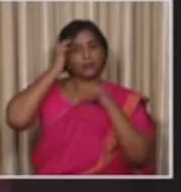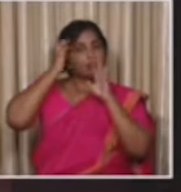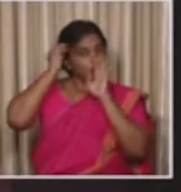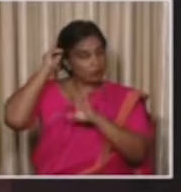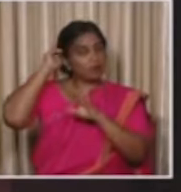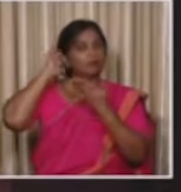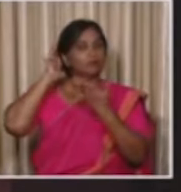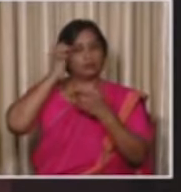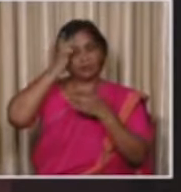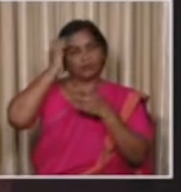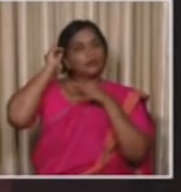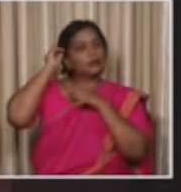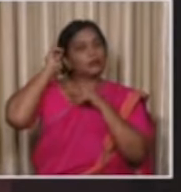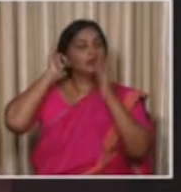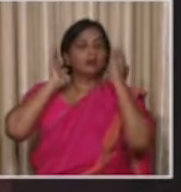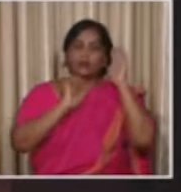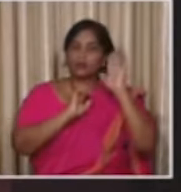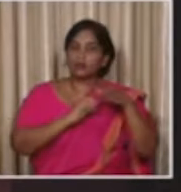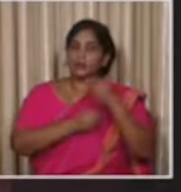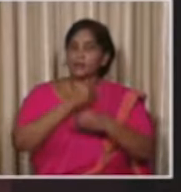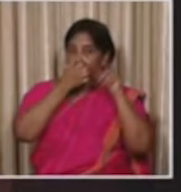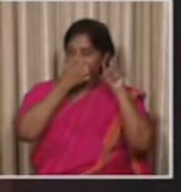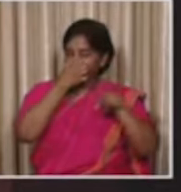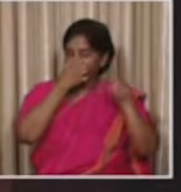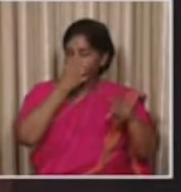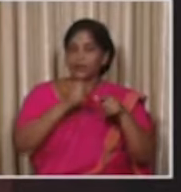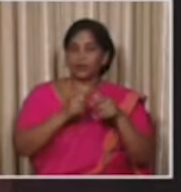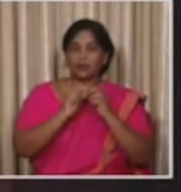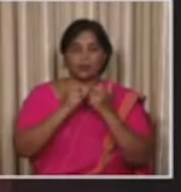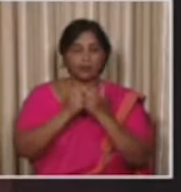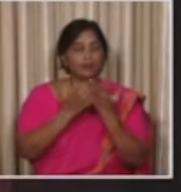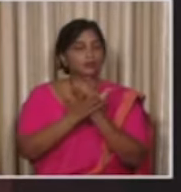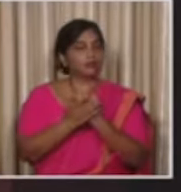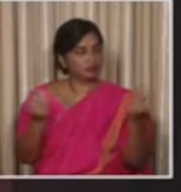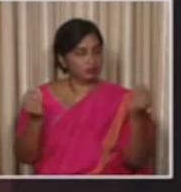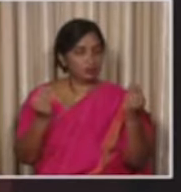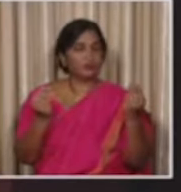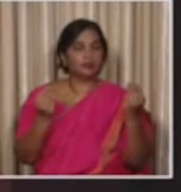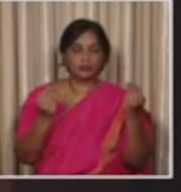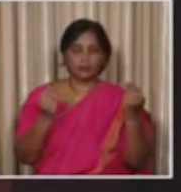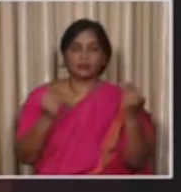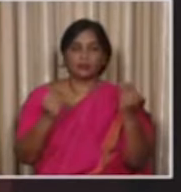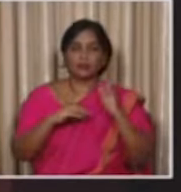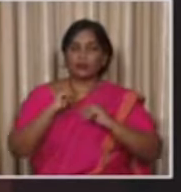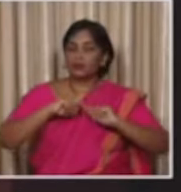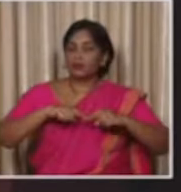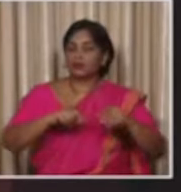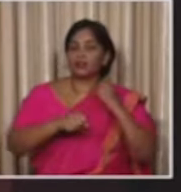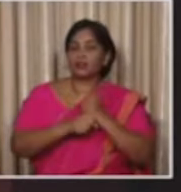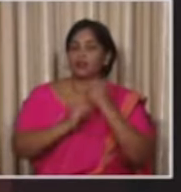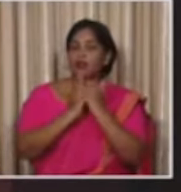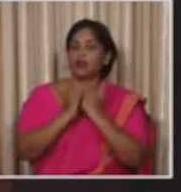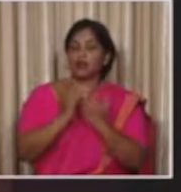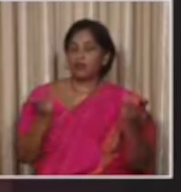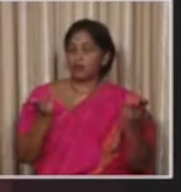එසේ තිබෙනවා නම් කාන්තා ව්‍යවසායකත්වය මේ මරුගුලින් බේරා ගන්නට ක්‍රියාත්මක කරන රජයේ